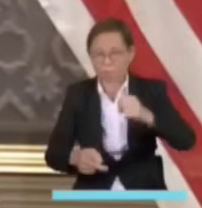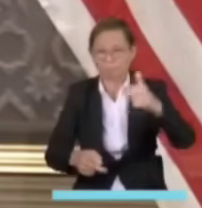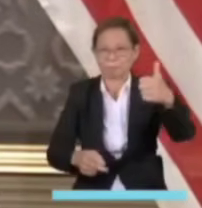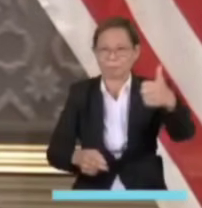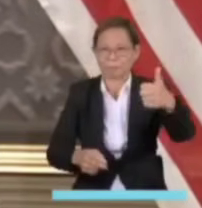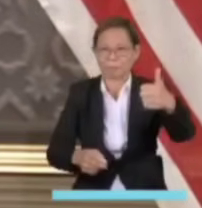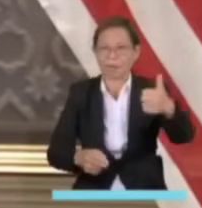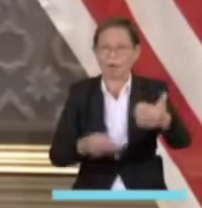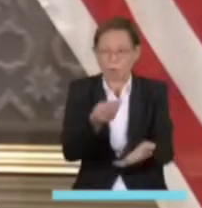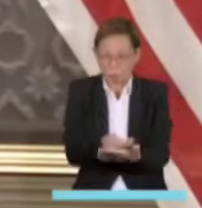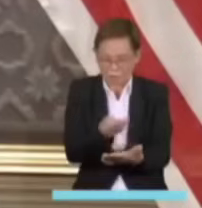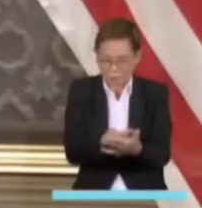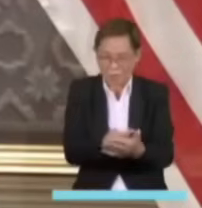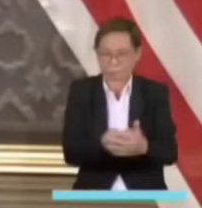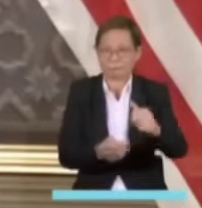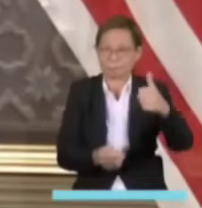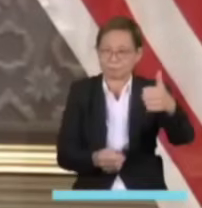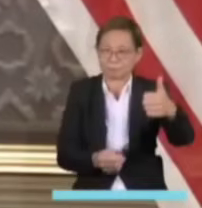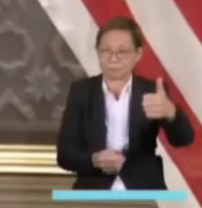fiskal,